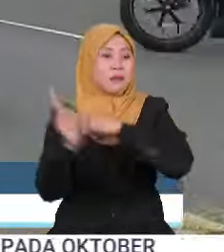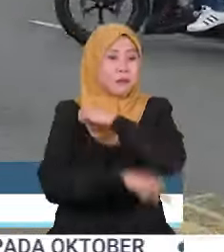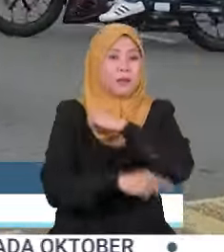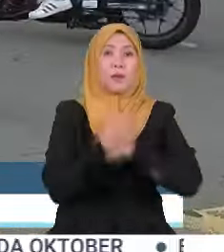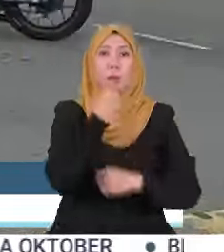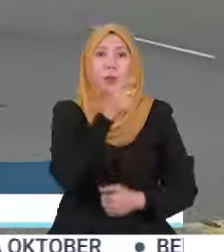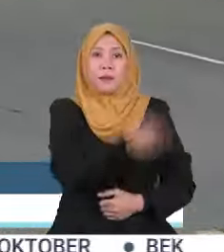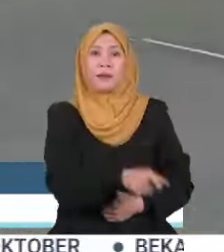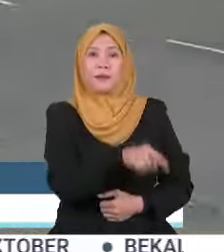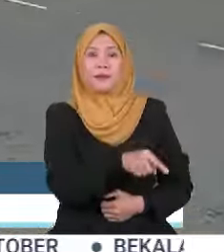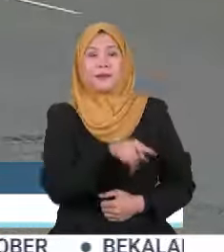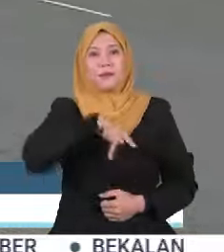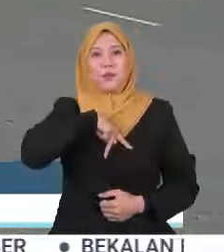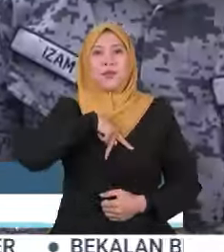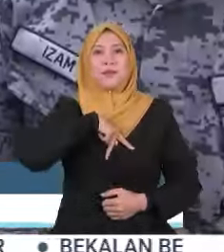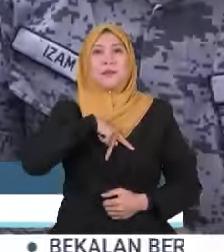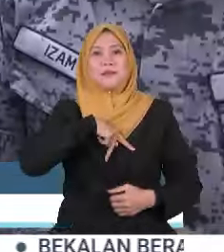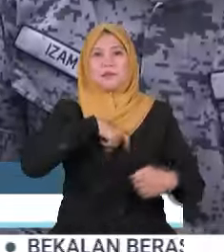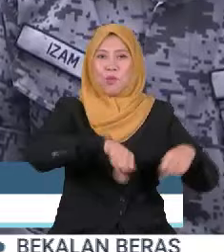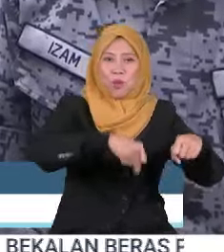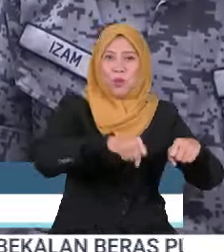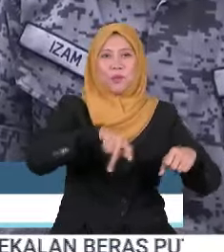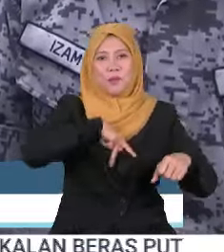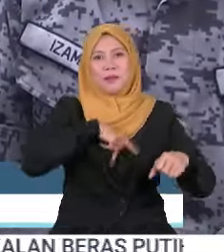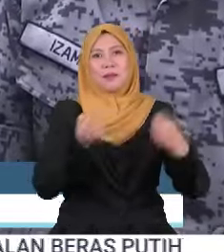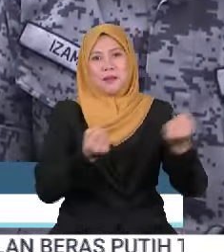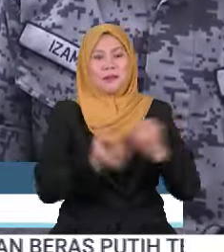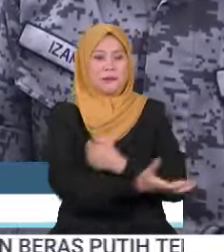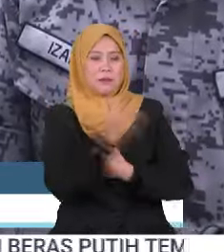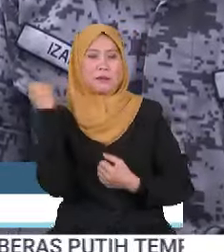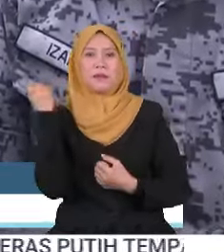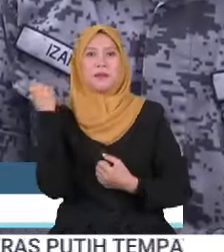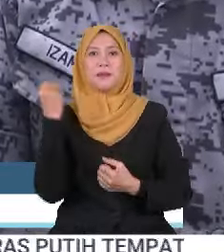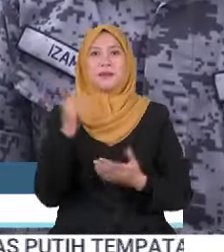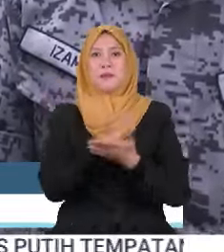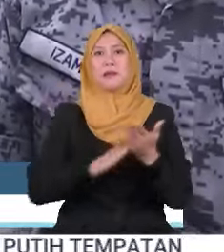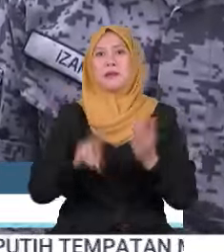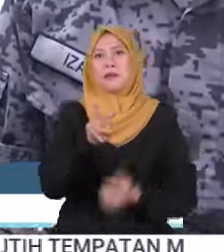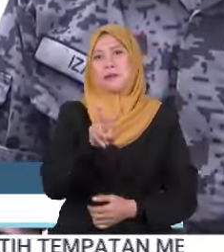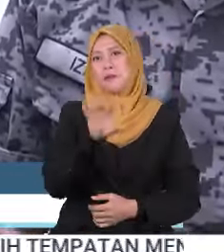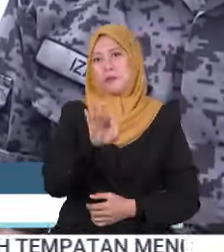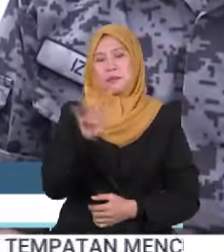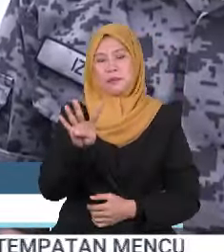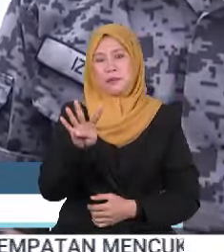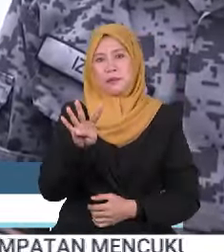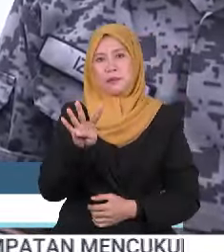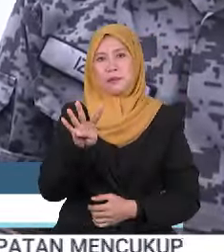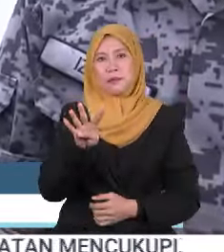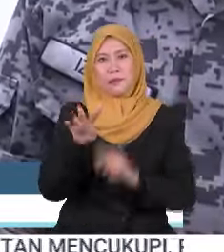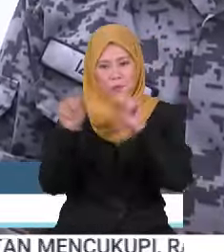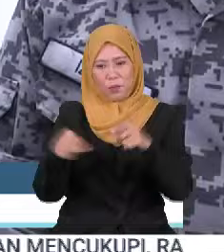atas pemandu pemilik ini dan kita akan sita kenderaan tersebut di bawah Seksyen 64-1 1980